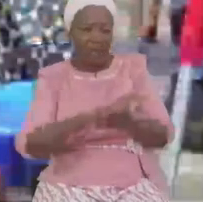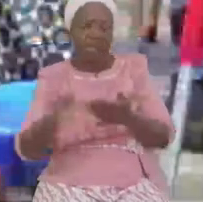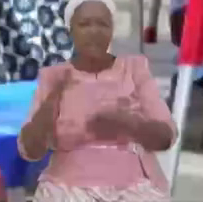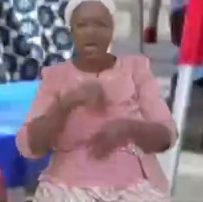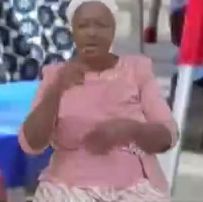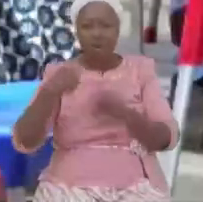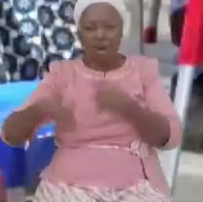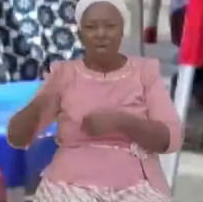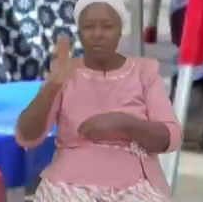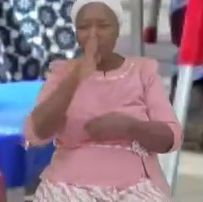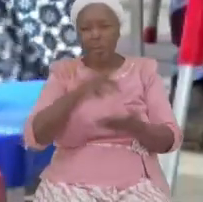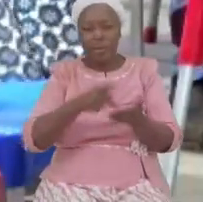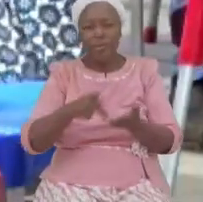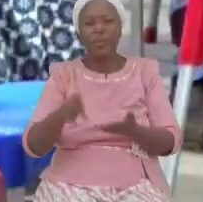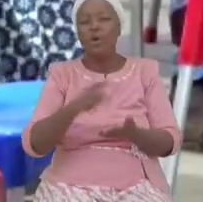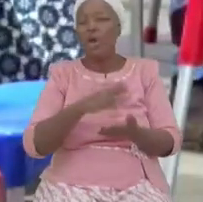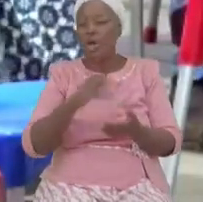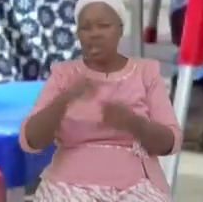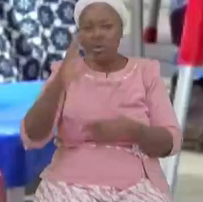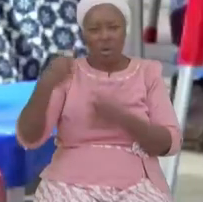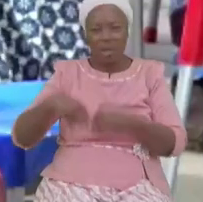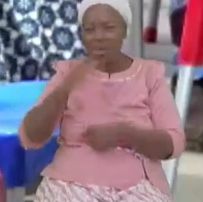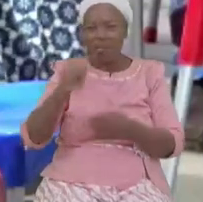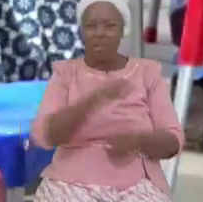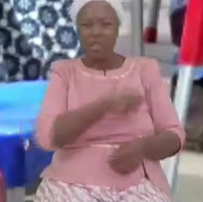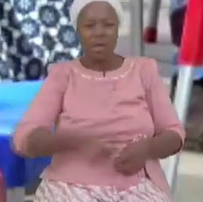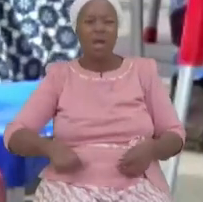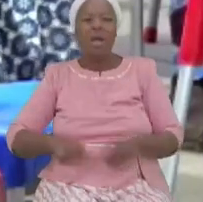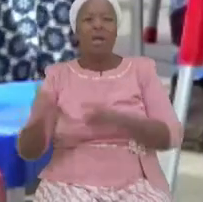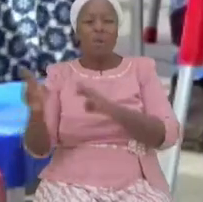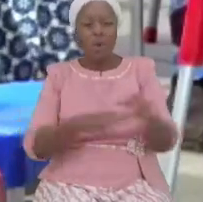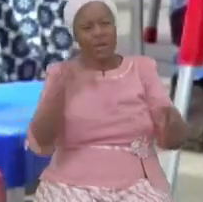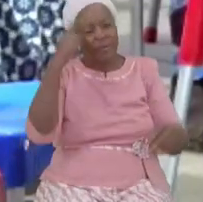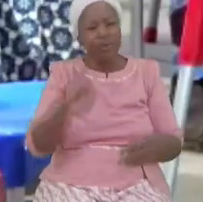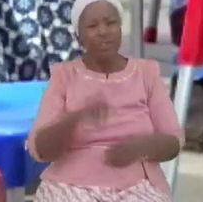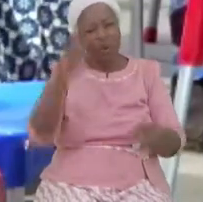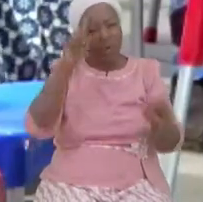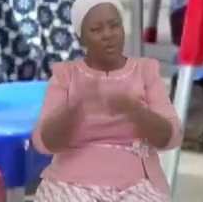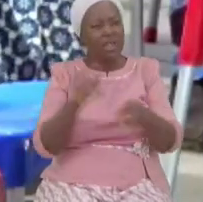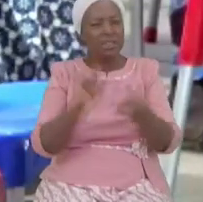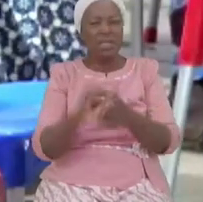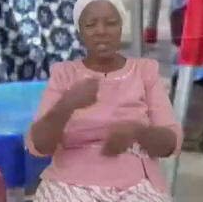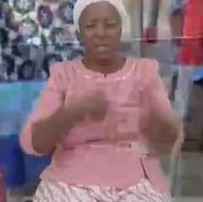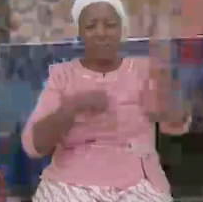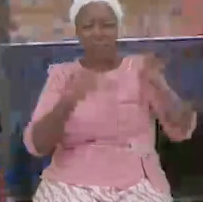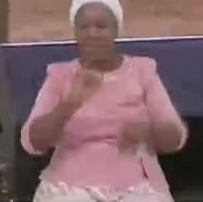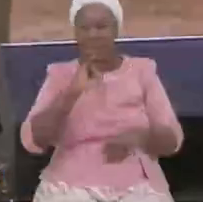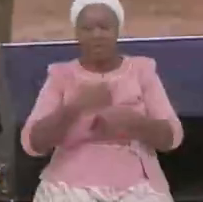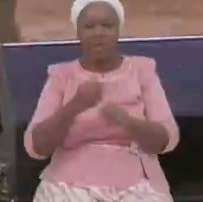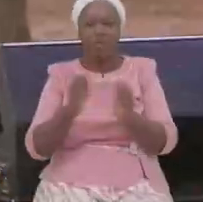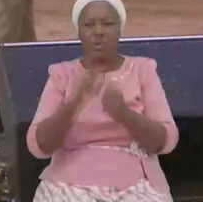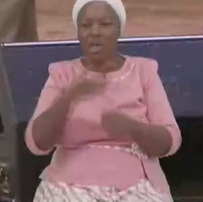cœur soit pur, que votre cœur soit circoncis, prêt pour l'alliance que je fais avec vous. Et l'Éternel, votre